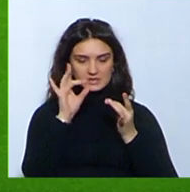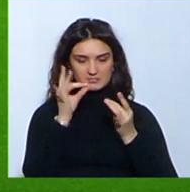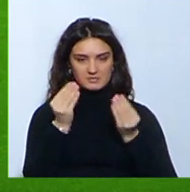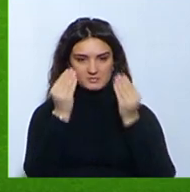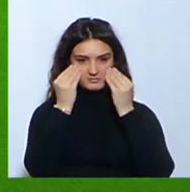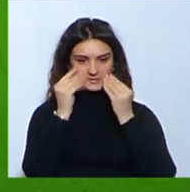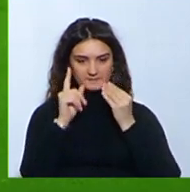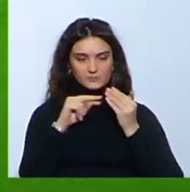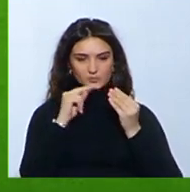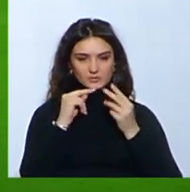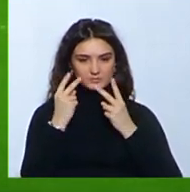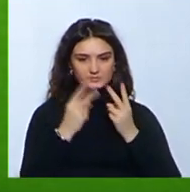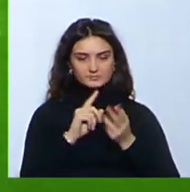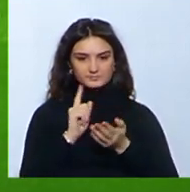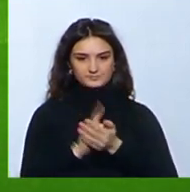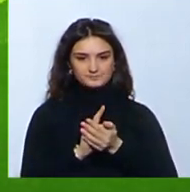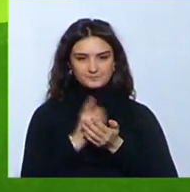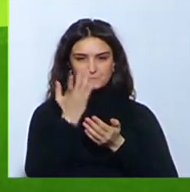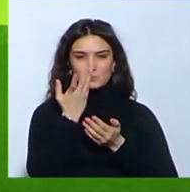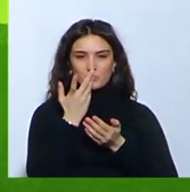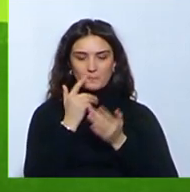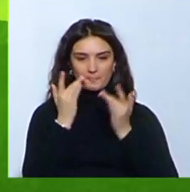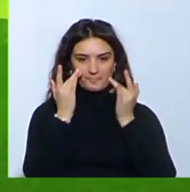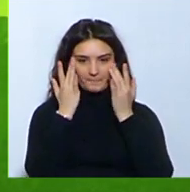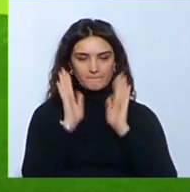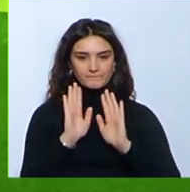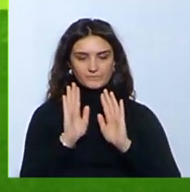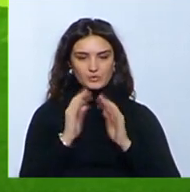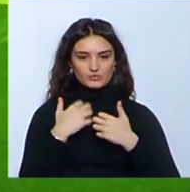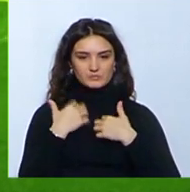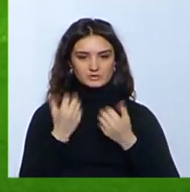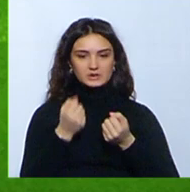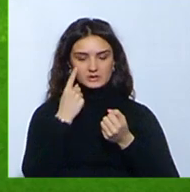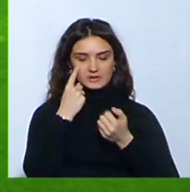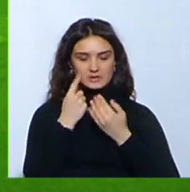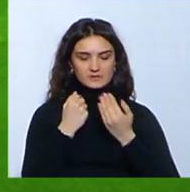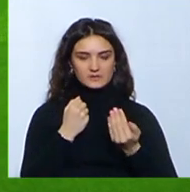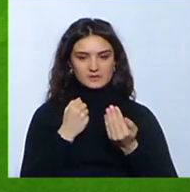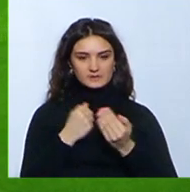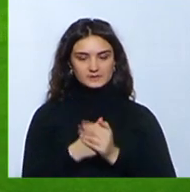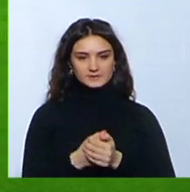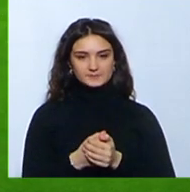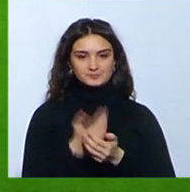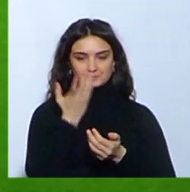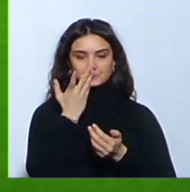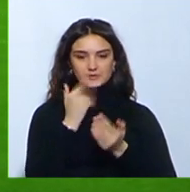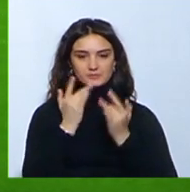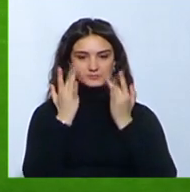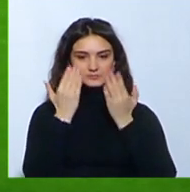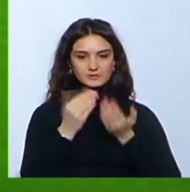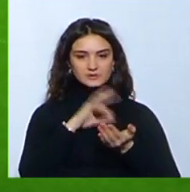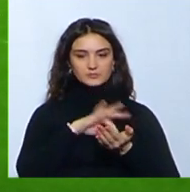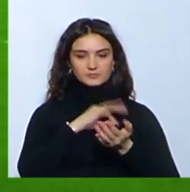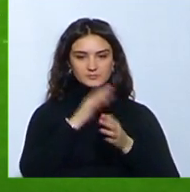დაიგრავთ. მიაქციეთ ყურადღება. ფერადი ლინზები მხოლოდ ჯანმრთელი თვალისთვისაა. ფერადი ლინზების